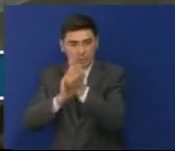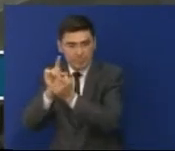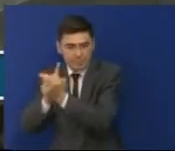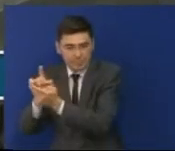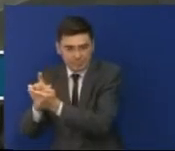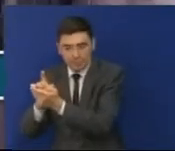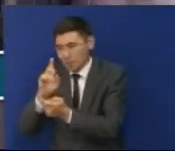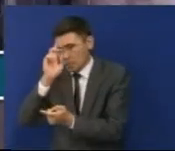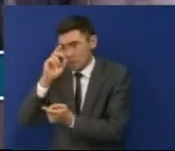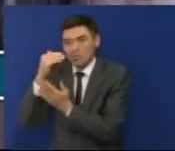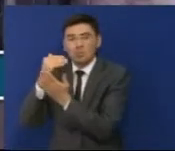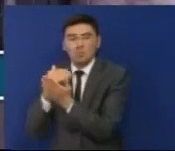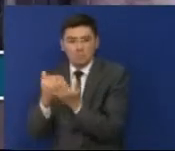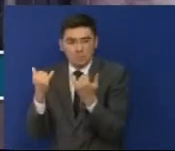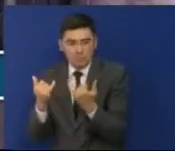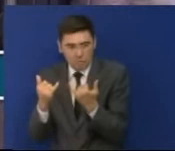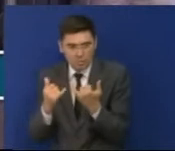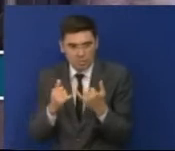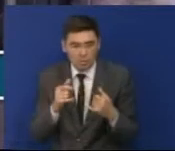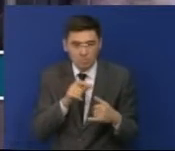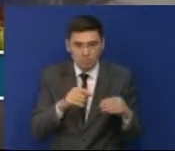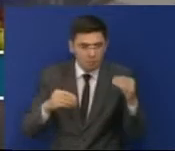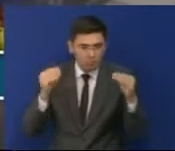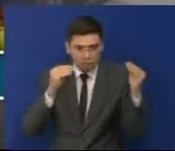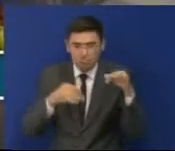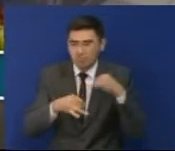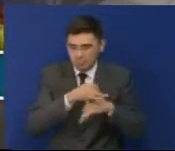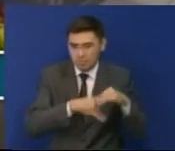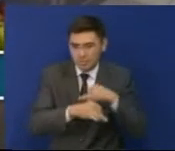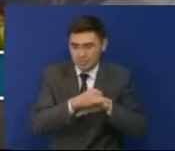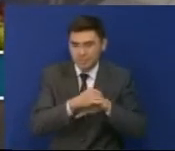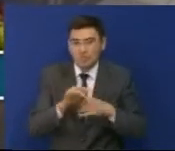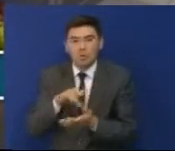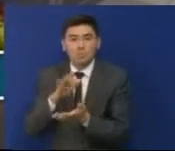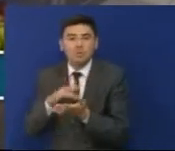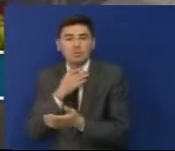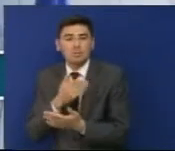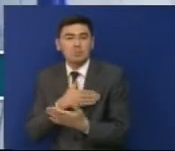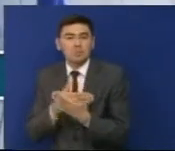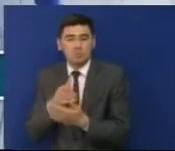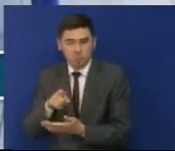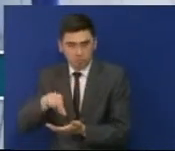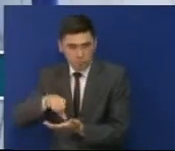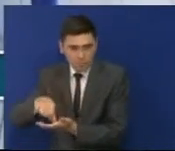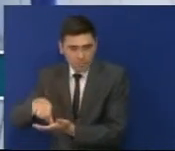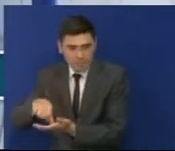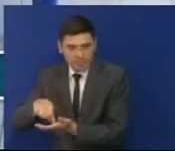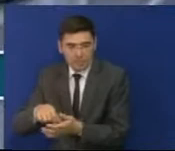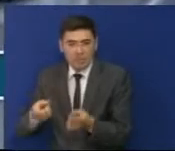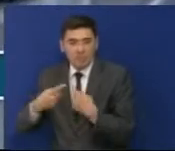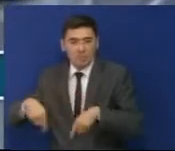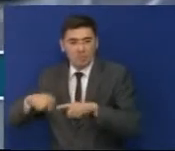жобаны жүзеге асыру туралы талқыланды. Айта кетерлігі, Семей бағдарламаға белсенді түрде қатысқан. Білім бөлімі